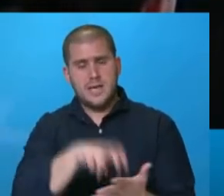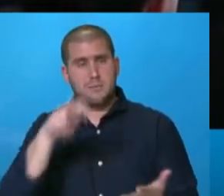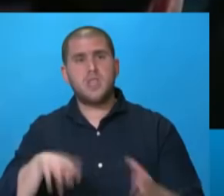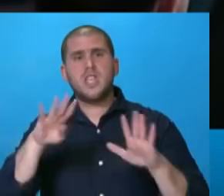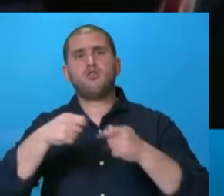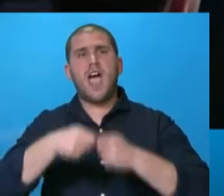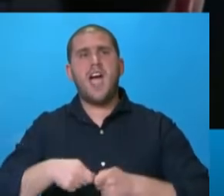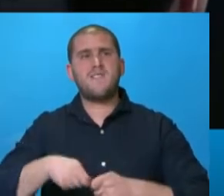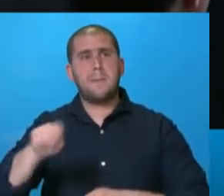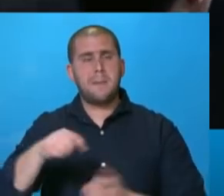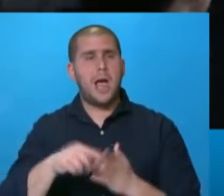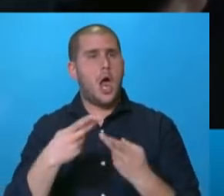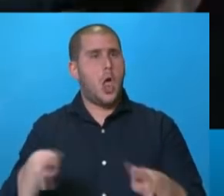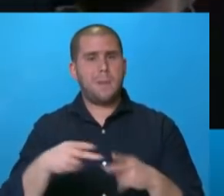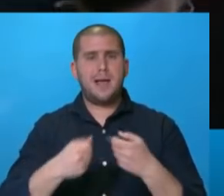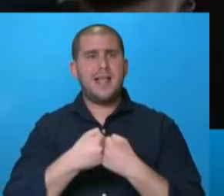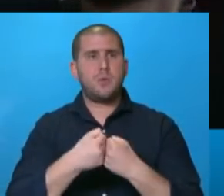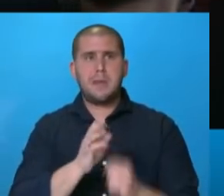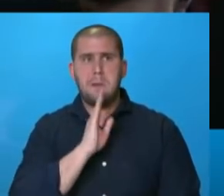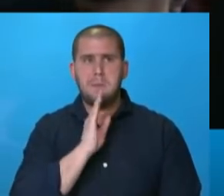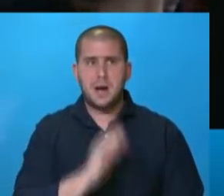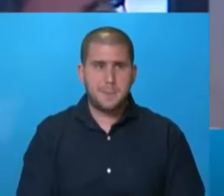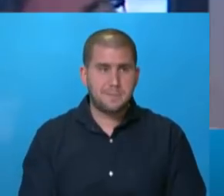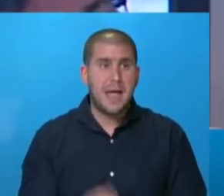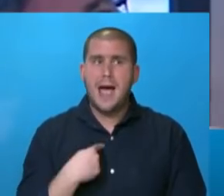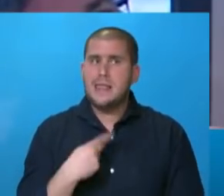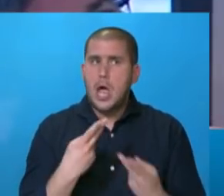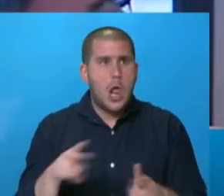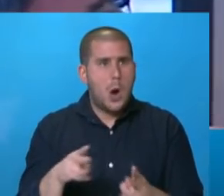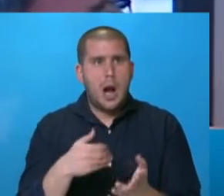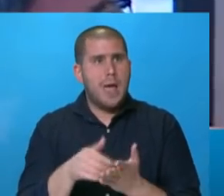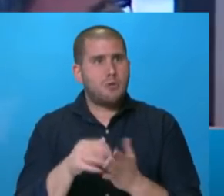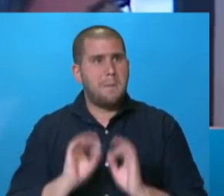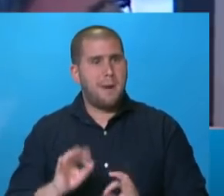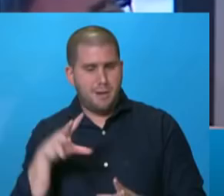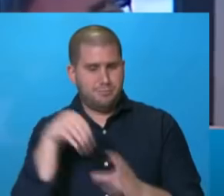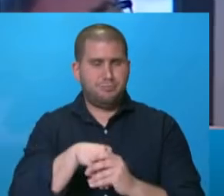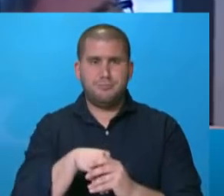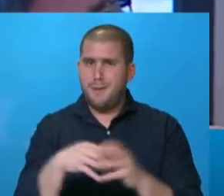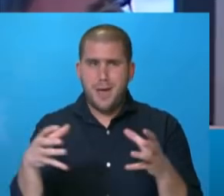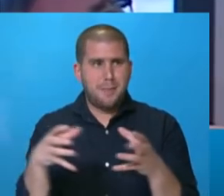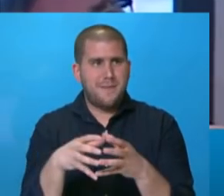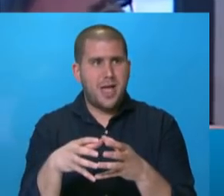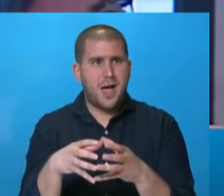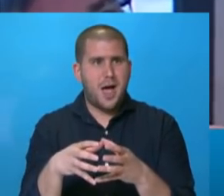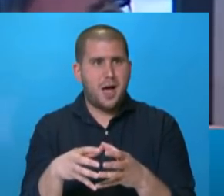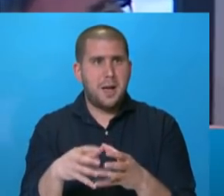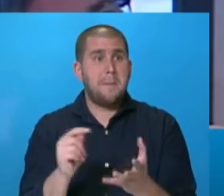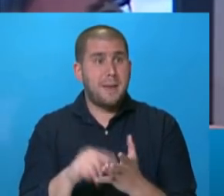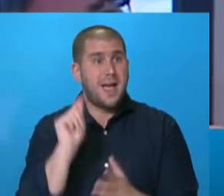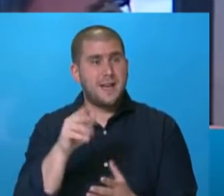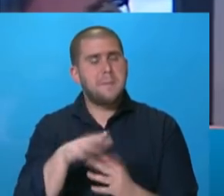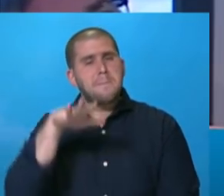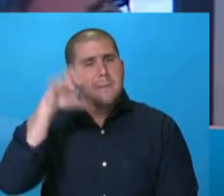חוסר היכולת של המפלגה להתמודד עם הבעיה. I cannot remain in a party that I have today come to the